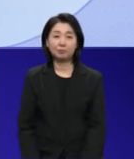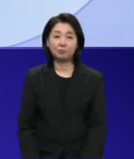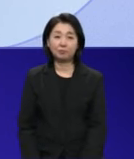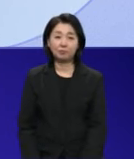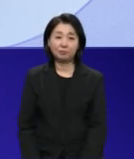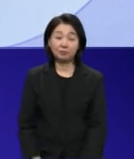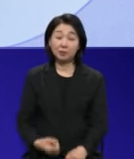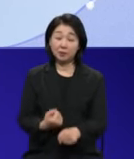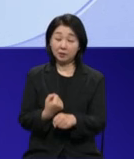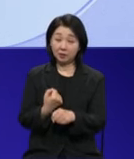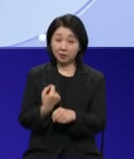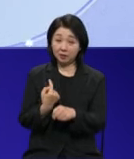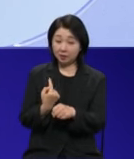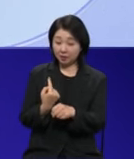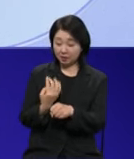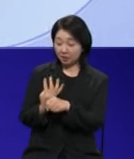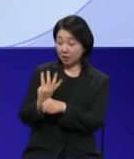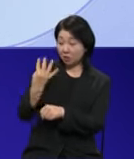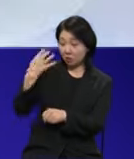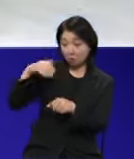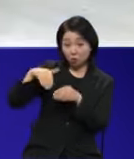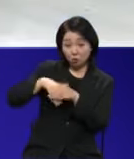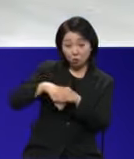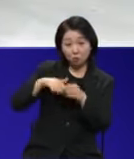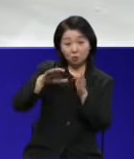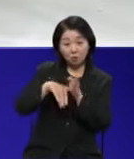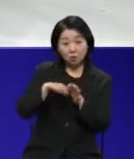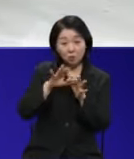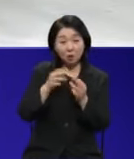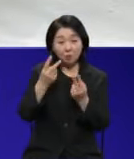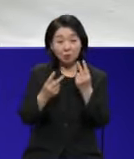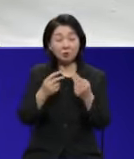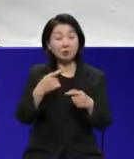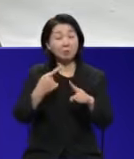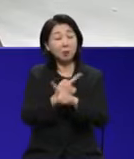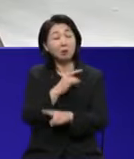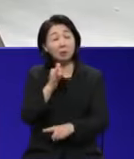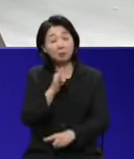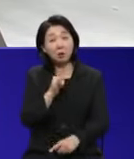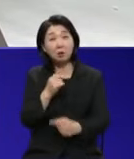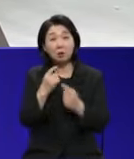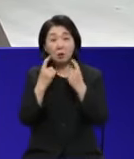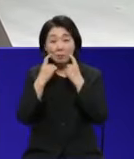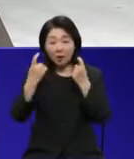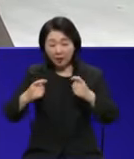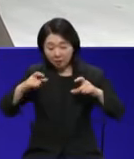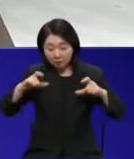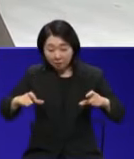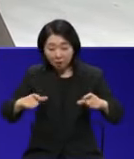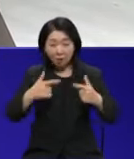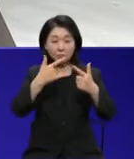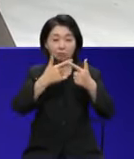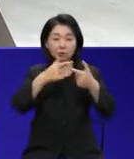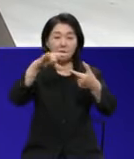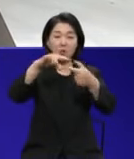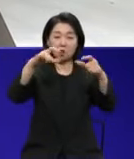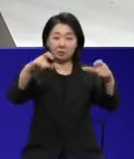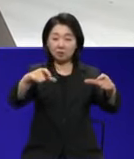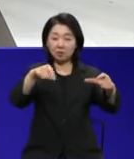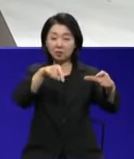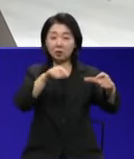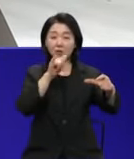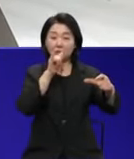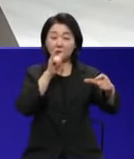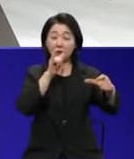총선과 비교했을 때 박기자 변화가 좀 눈에 띄는 지역 저희가 뭐 수도권 한강 벨트 낙동강 벨트 많이 말씀드렸습니다만 어떤 지역 특정